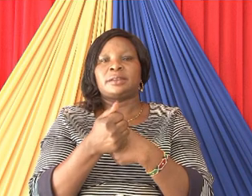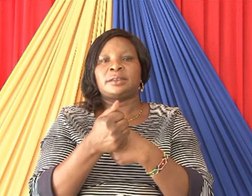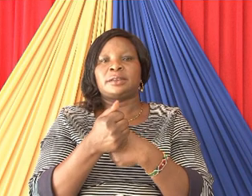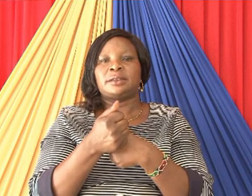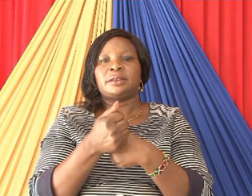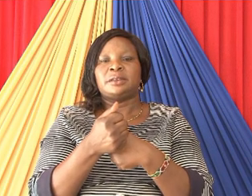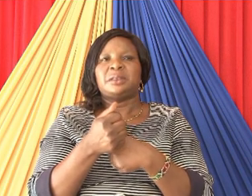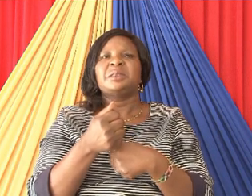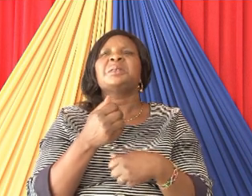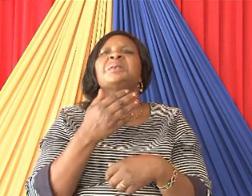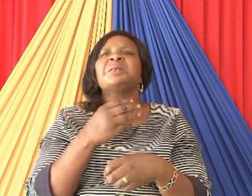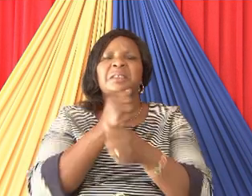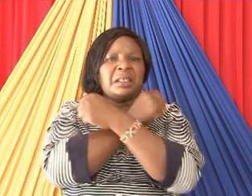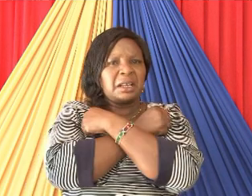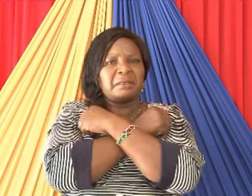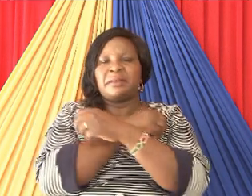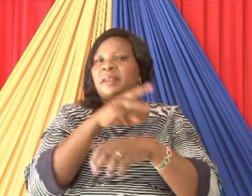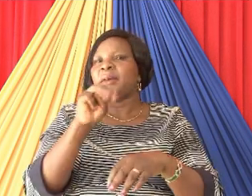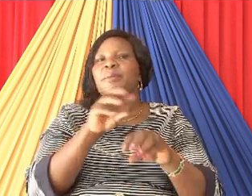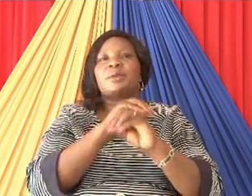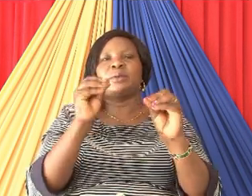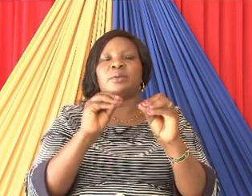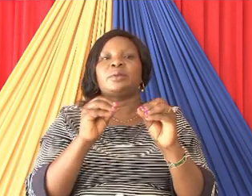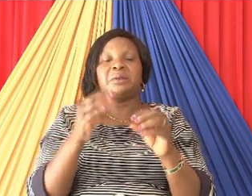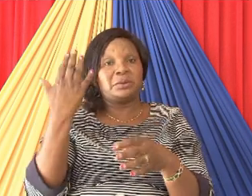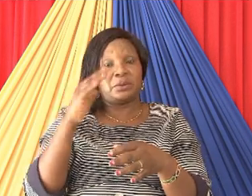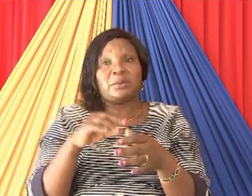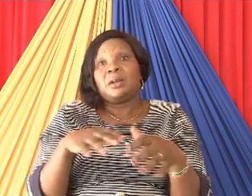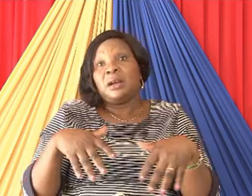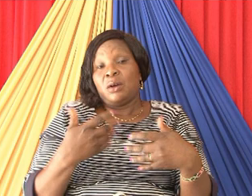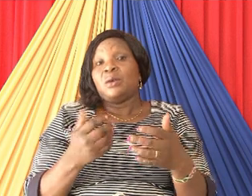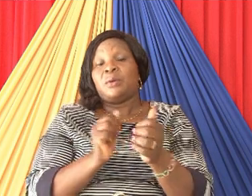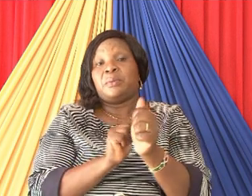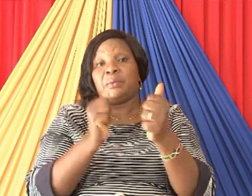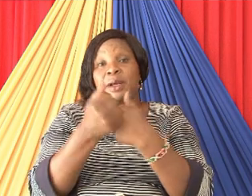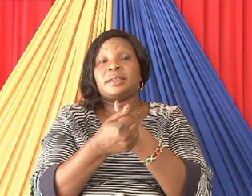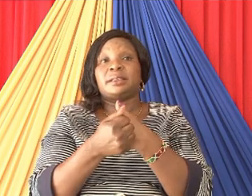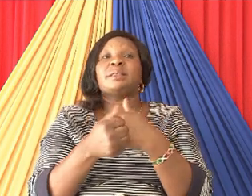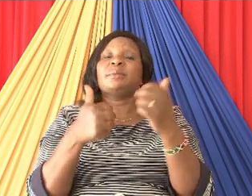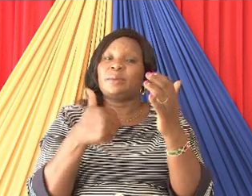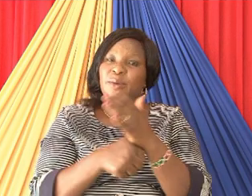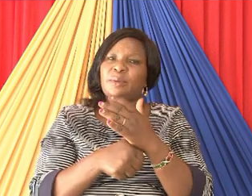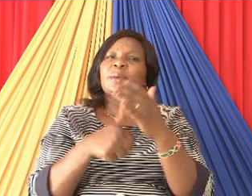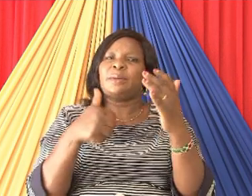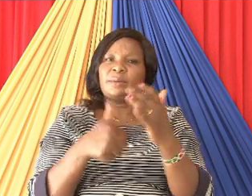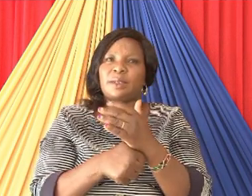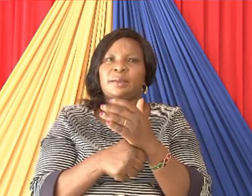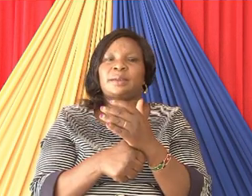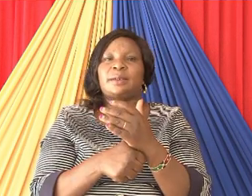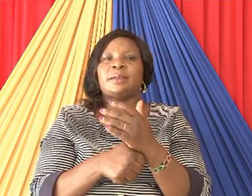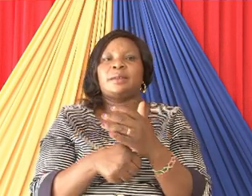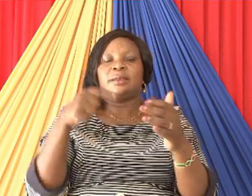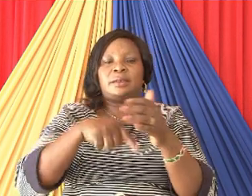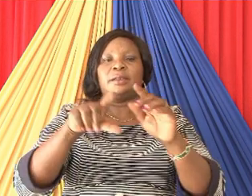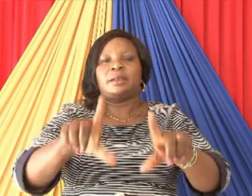tena kuwatamani. Ukijua yale magumu ambayo wamepitia, because they have gone through hell in their lives, lakini wali